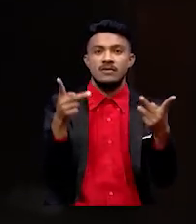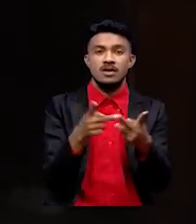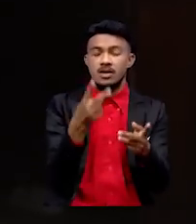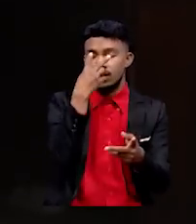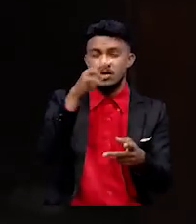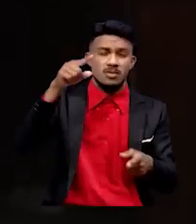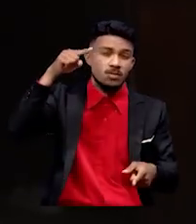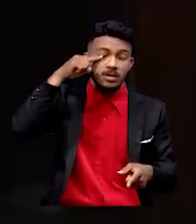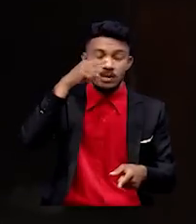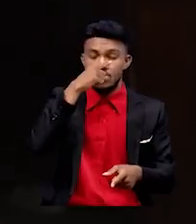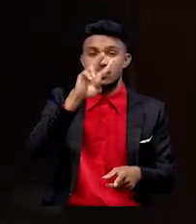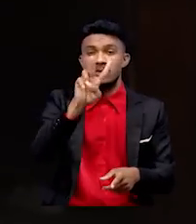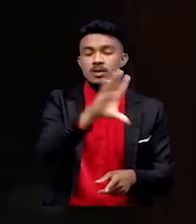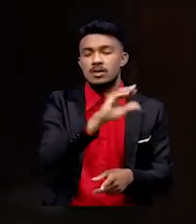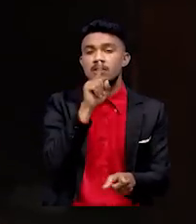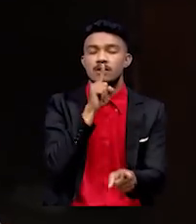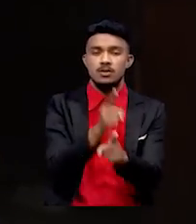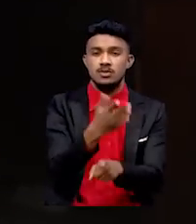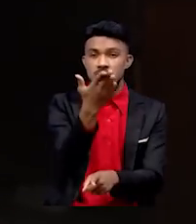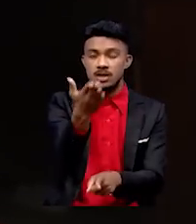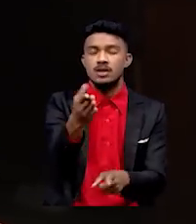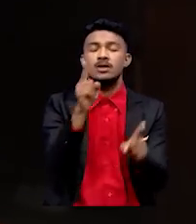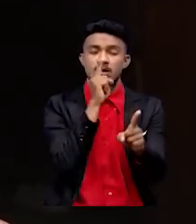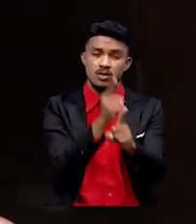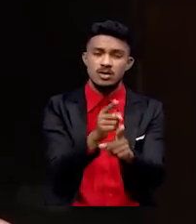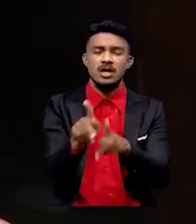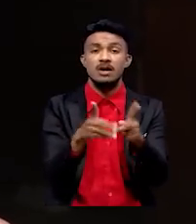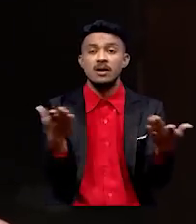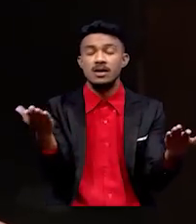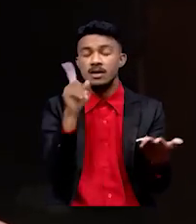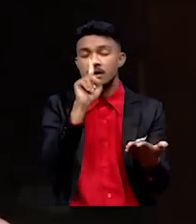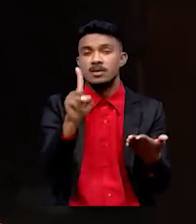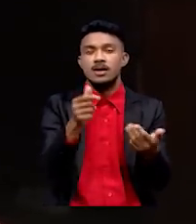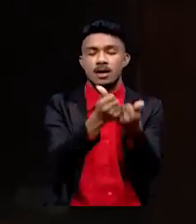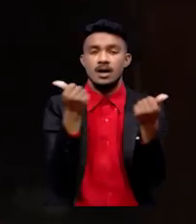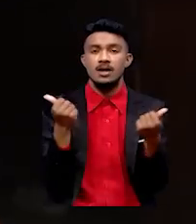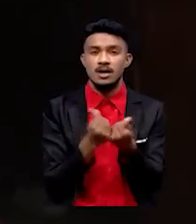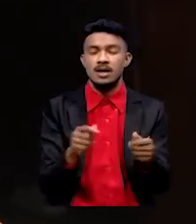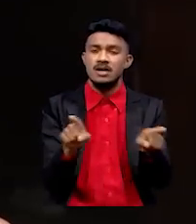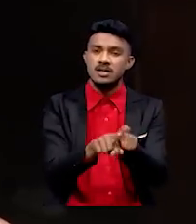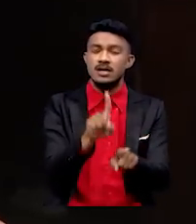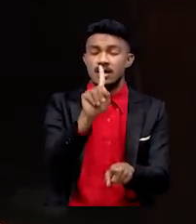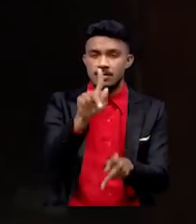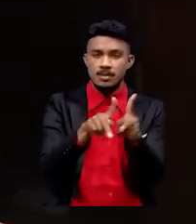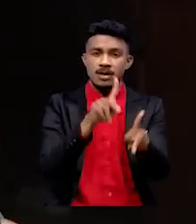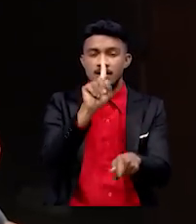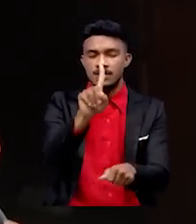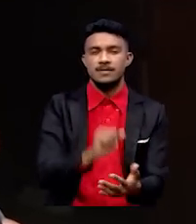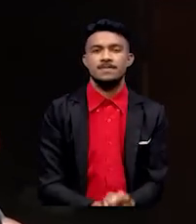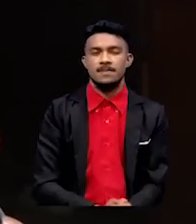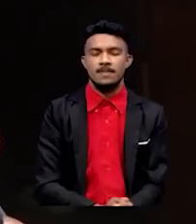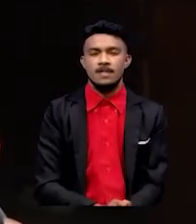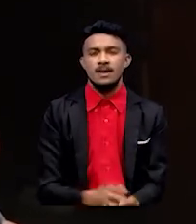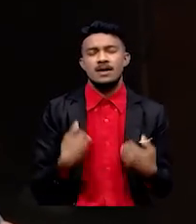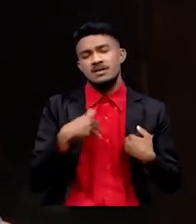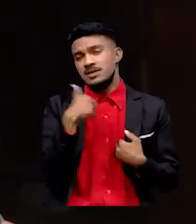ru hare ho los katak ni ane lo asu ni emi ni be ma ia le diru tes ma emi ema ma gidani on ma ni ihe ba ihe tam